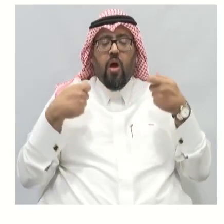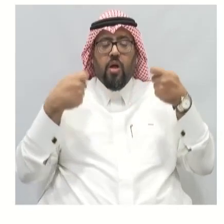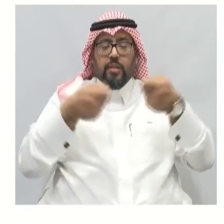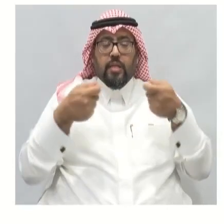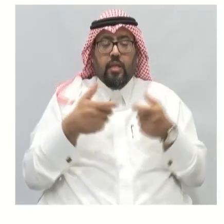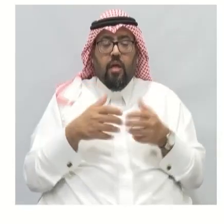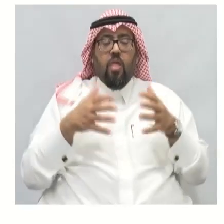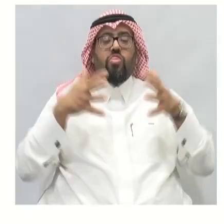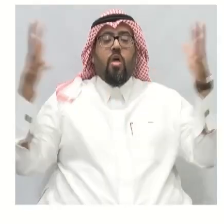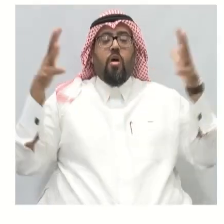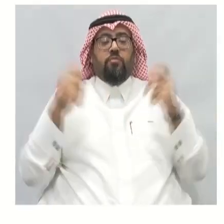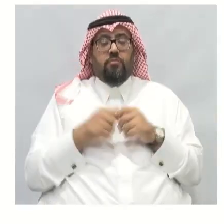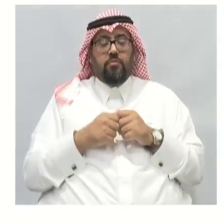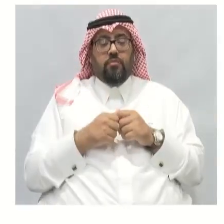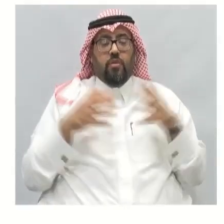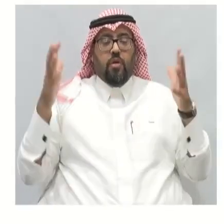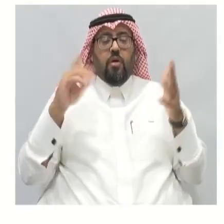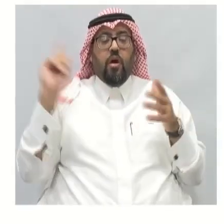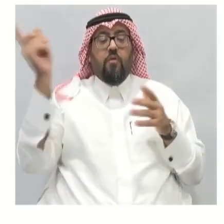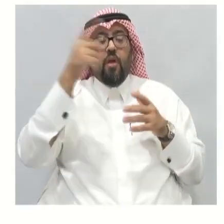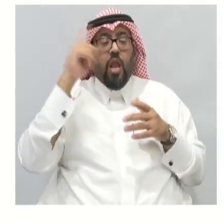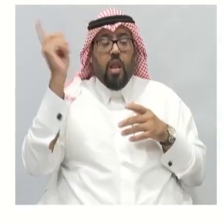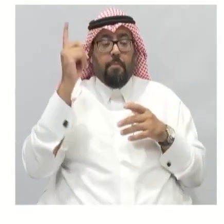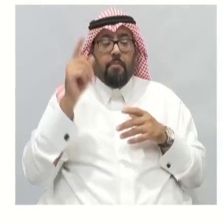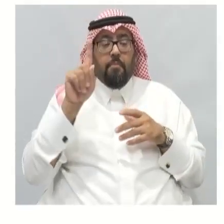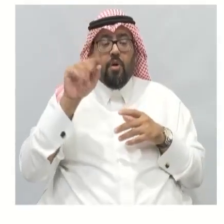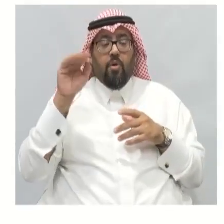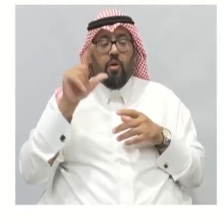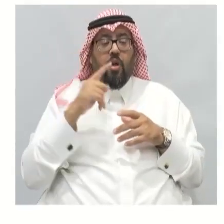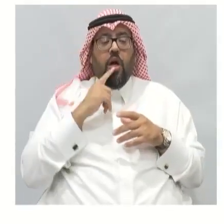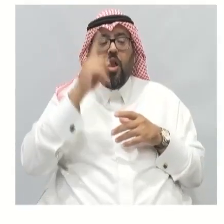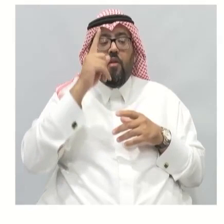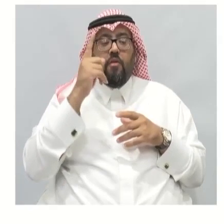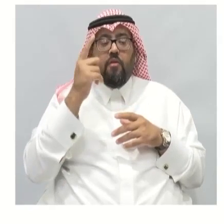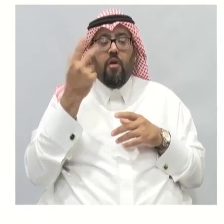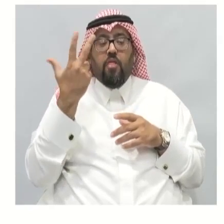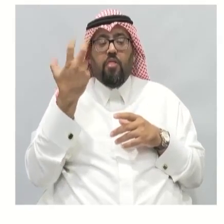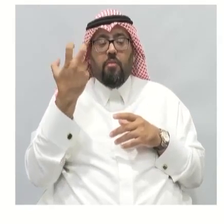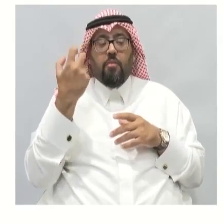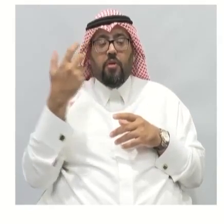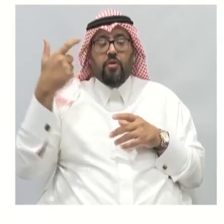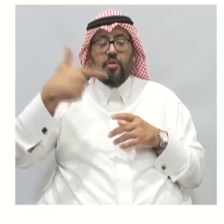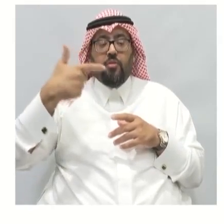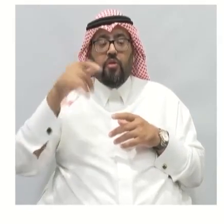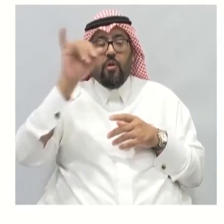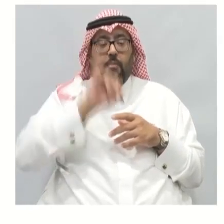ماذا احسنتم اضخم اقتصاد في العالم بحلول عام 1870